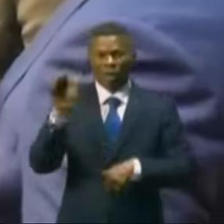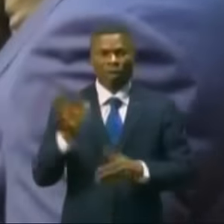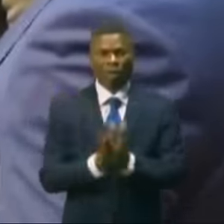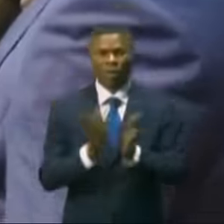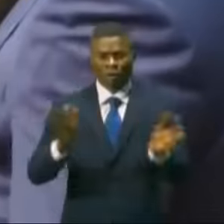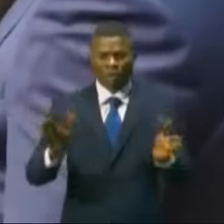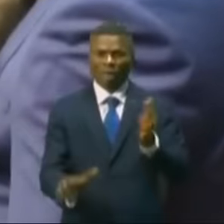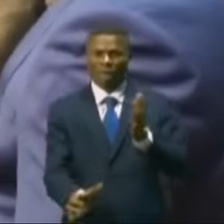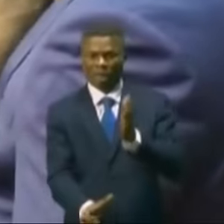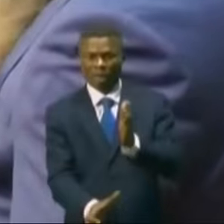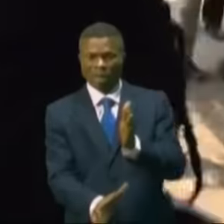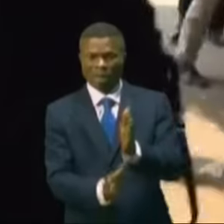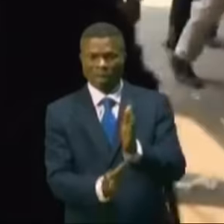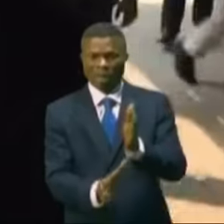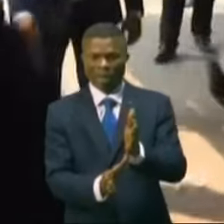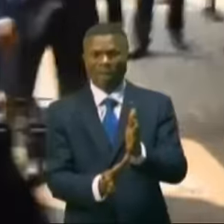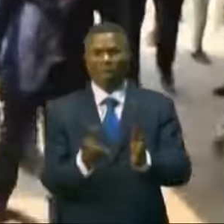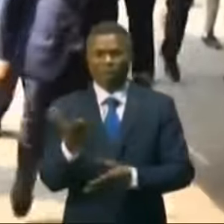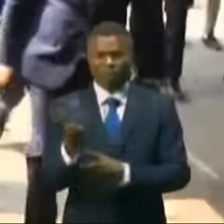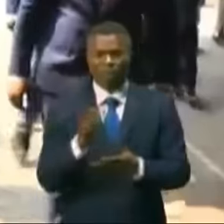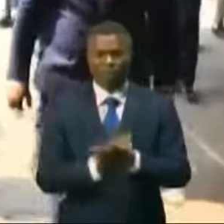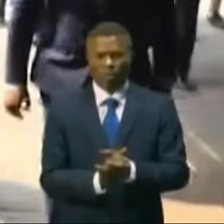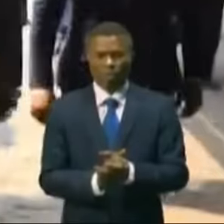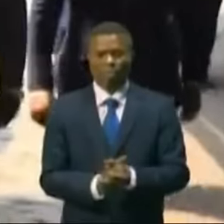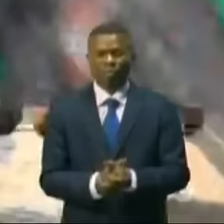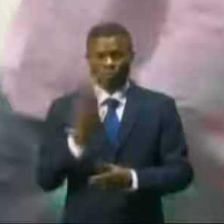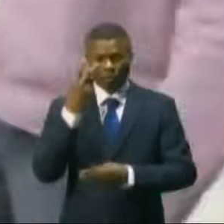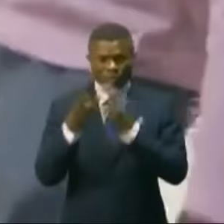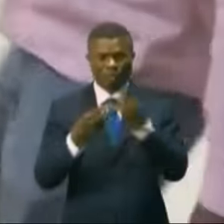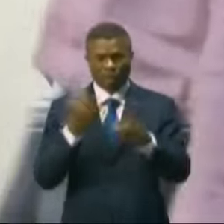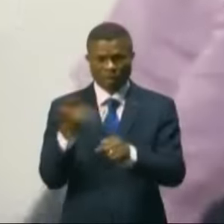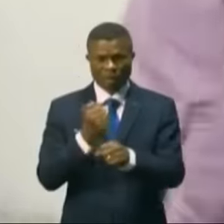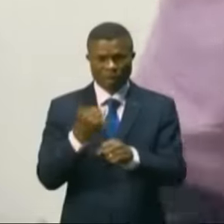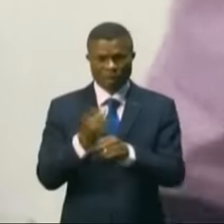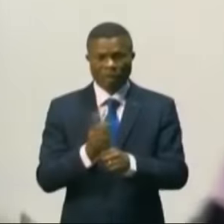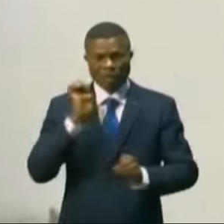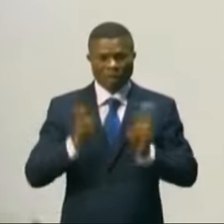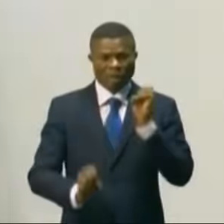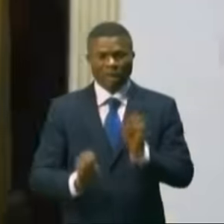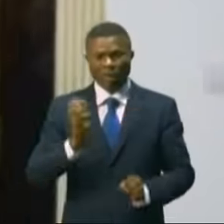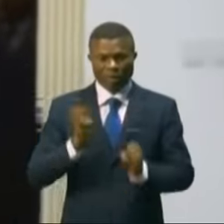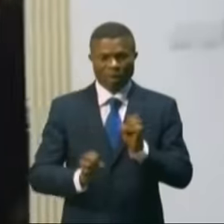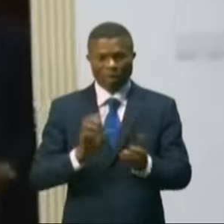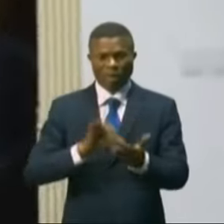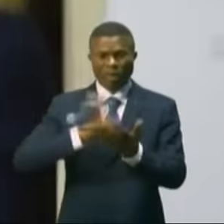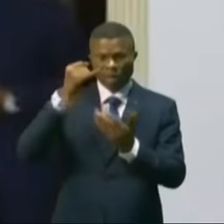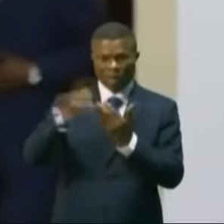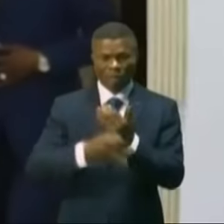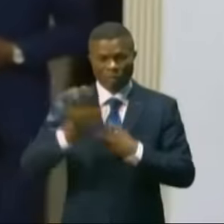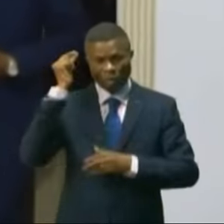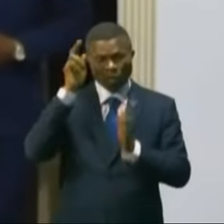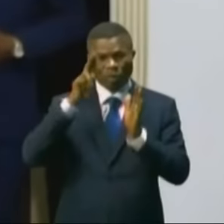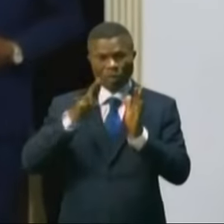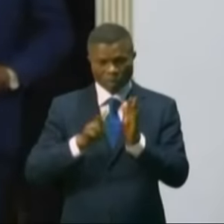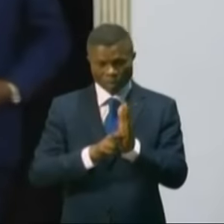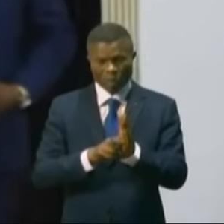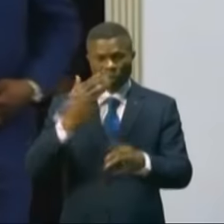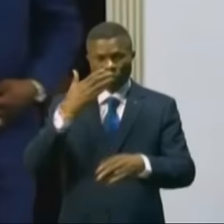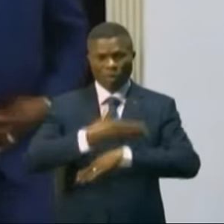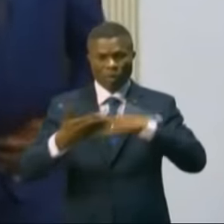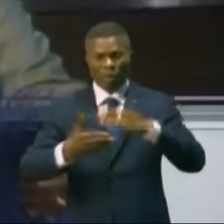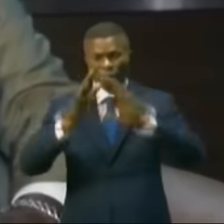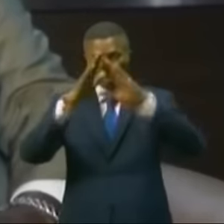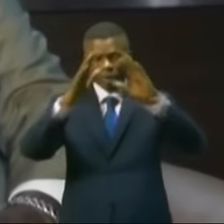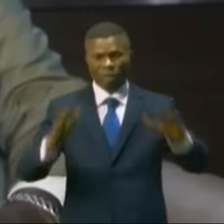général adjoint, Léopold Mouyembe, ont eu une séance de travail d'évaluation du projet du gouvernement de construction de